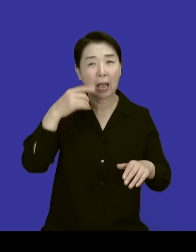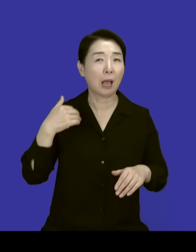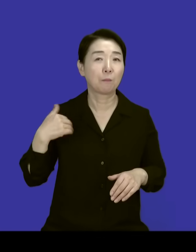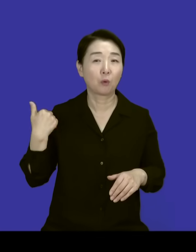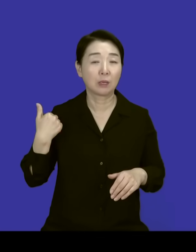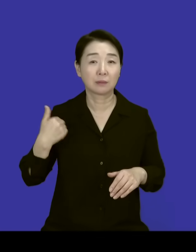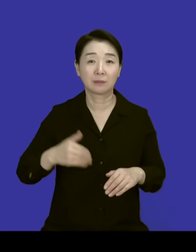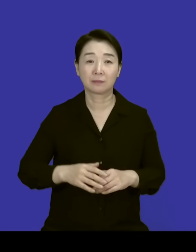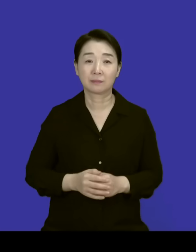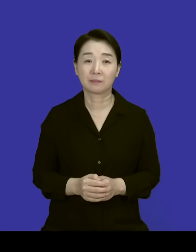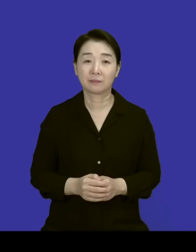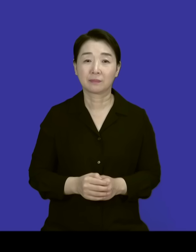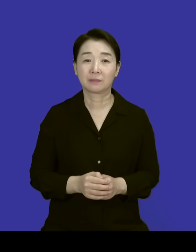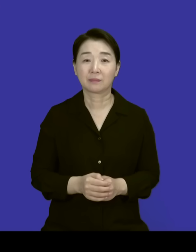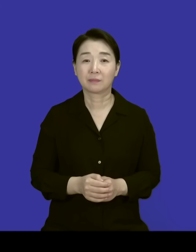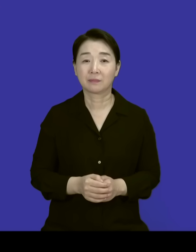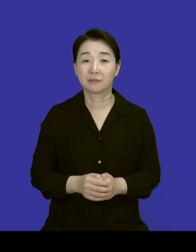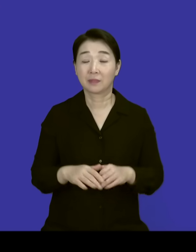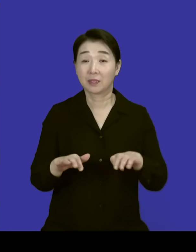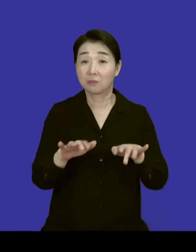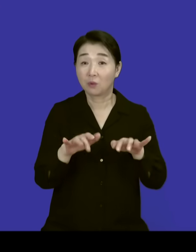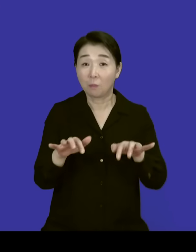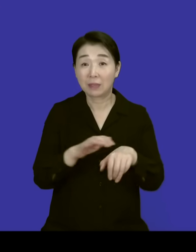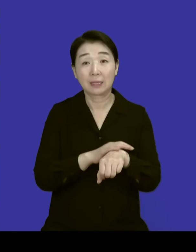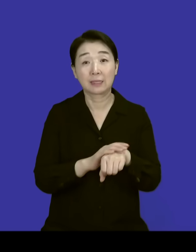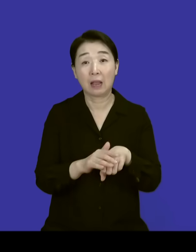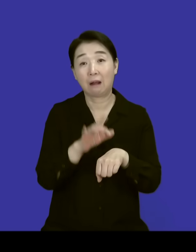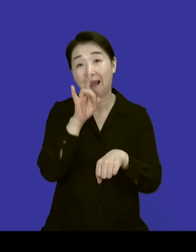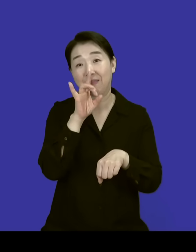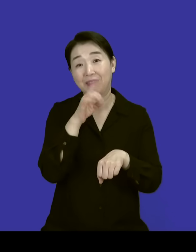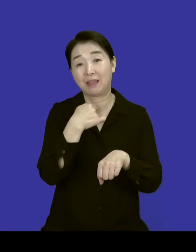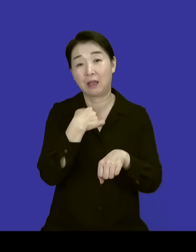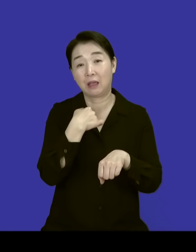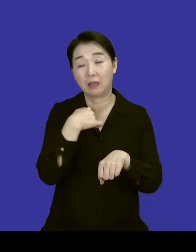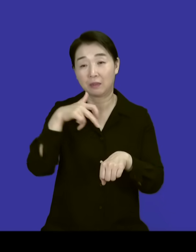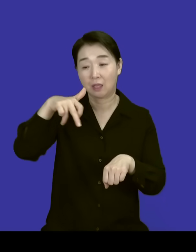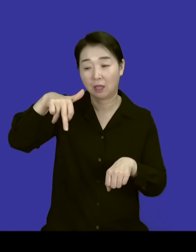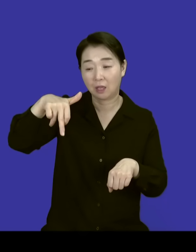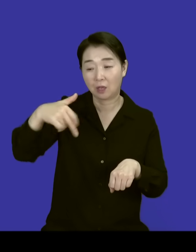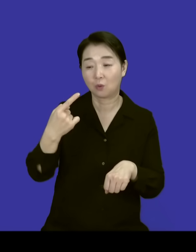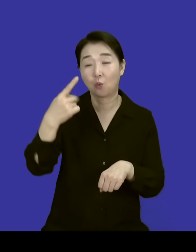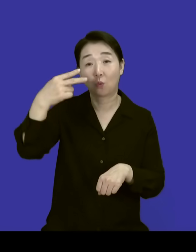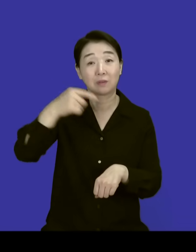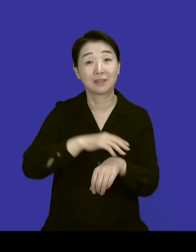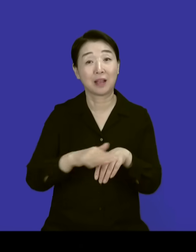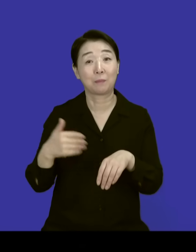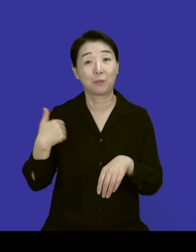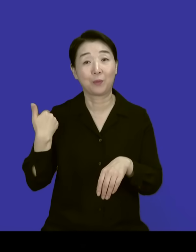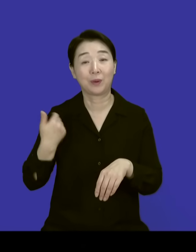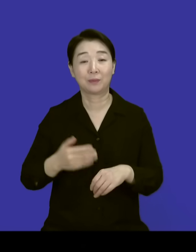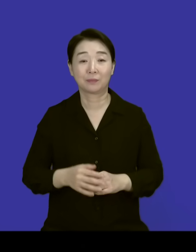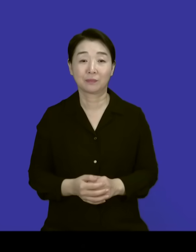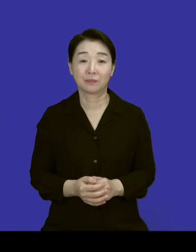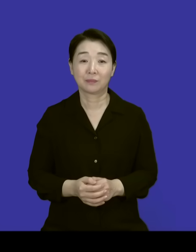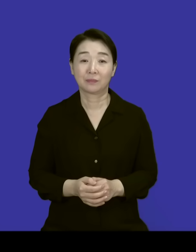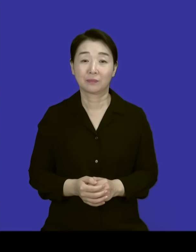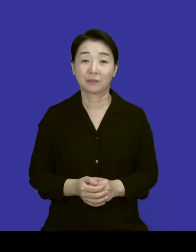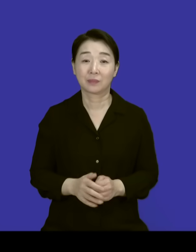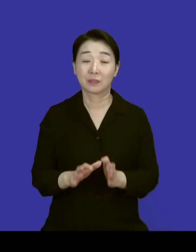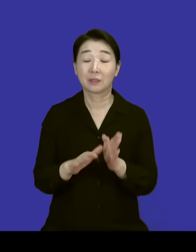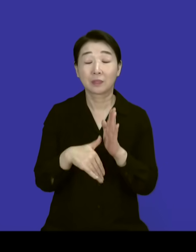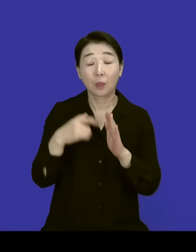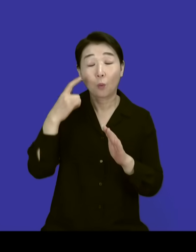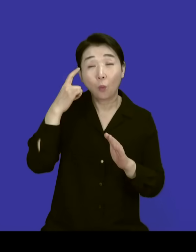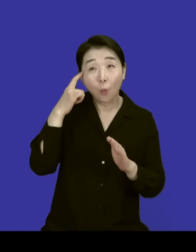지금도 사실은 그 건반 이렇게 잘 못 쳐요 전요. 코드도 잘 모르고 예. 그때 하나하나 다